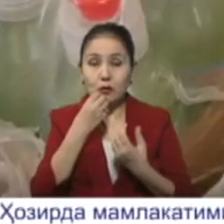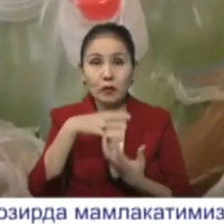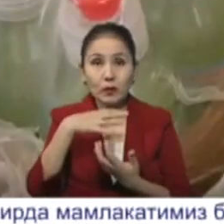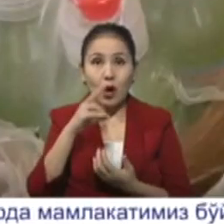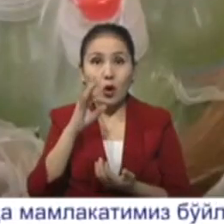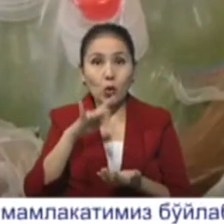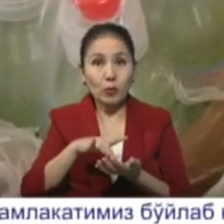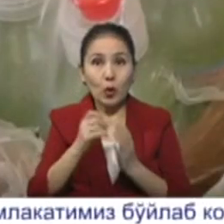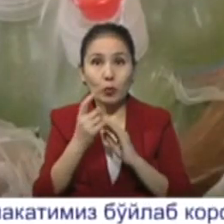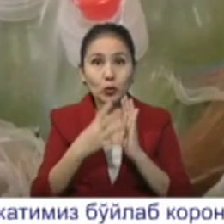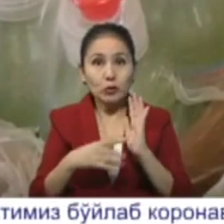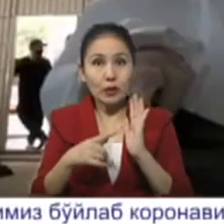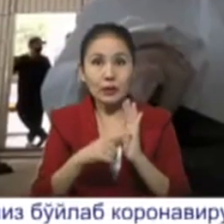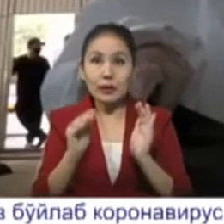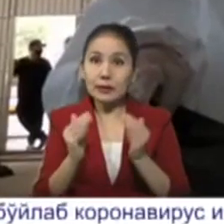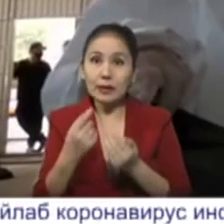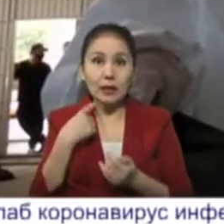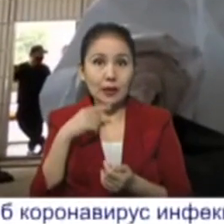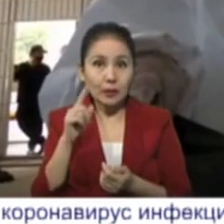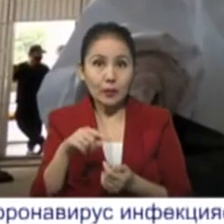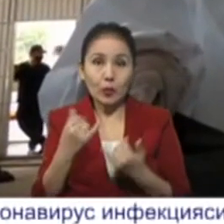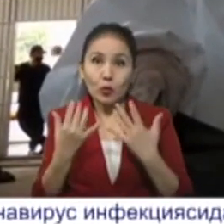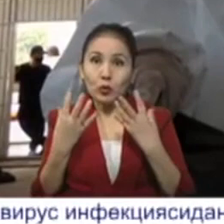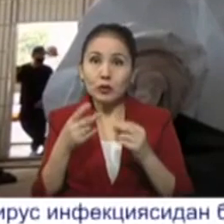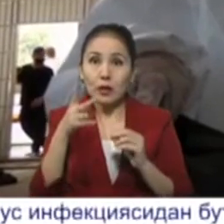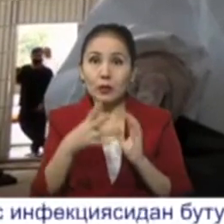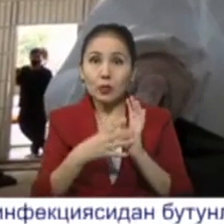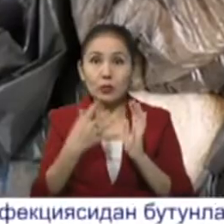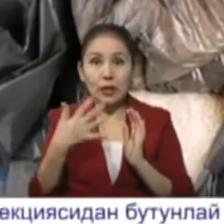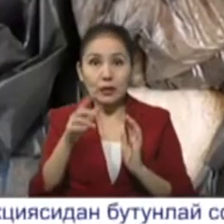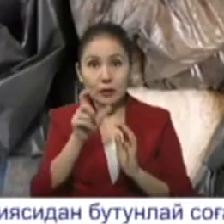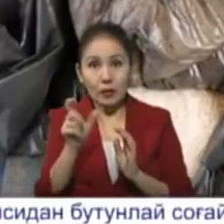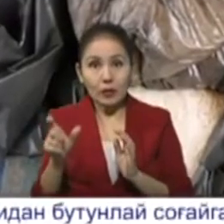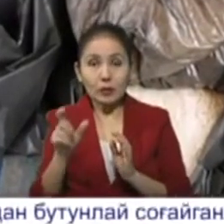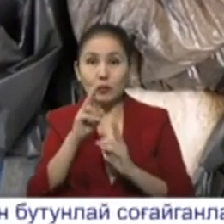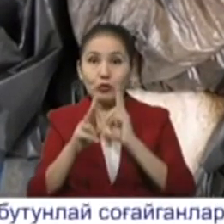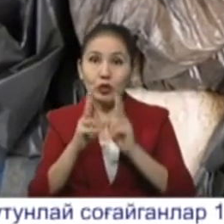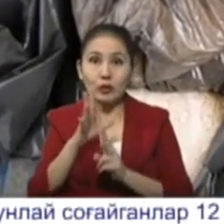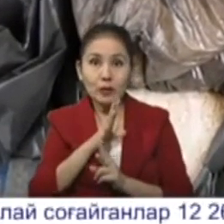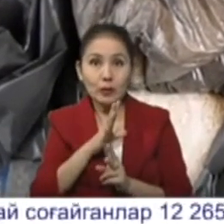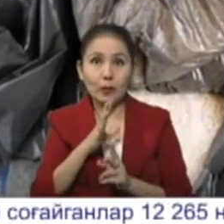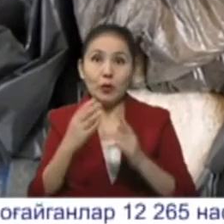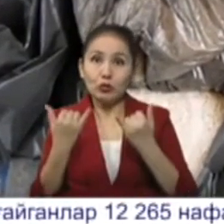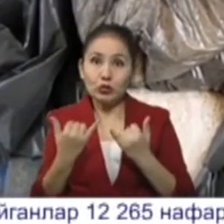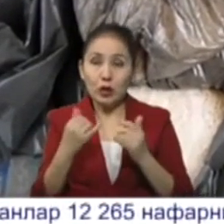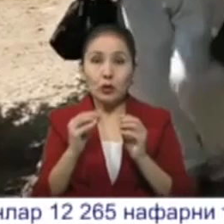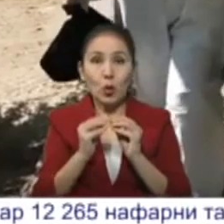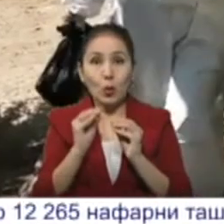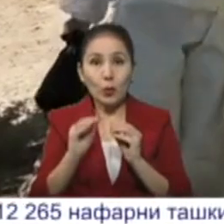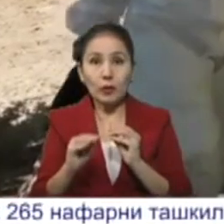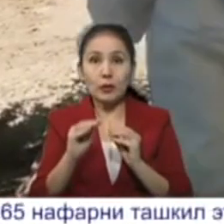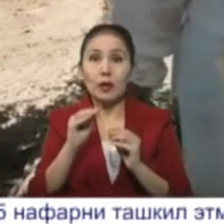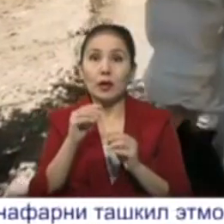Kol markazining 1197 qisqa raqamiga bugungi kungacha 2958 nafar fuqarolardan murojaat kelib tushgan. Shundan